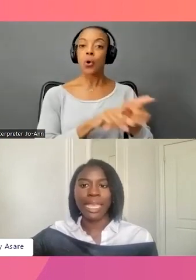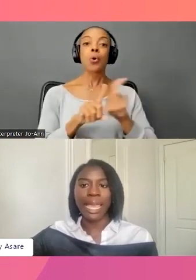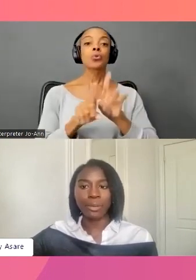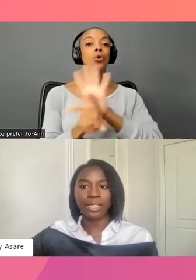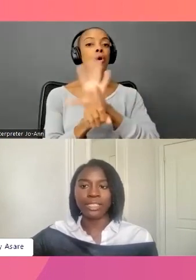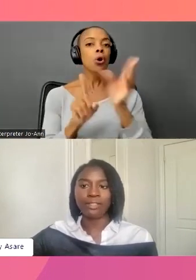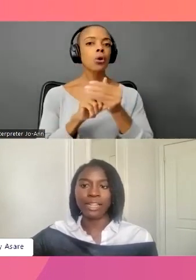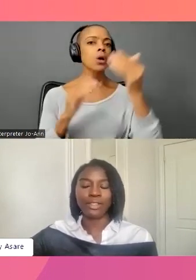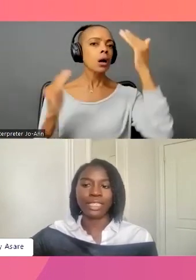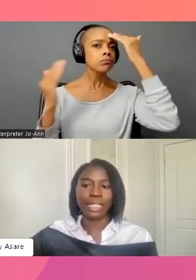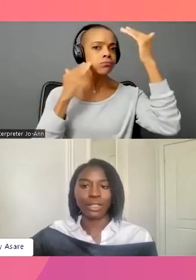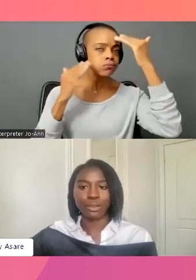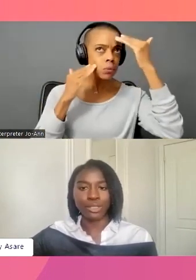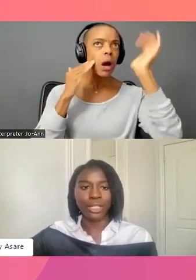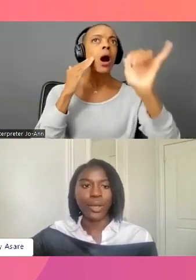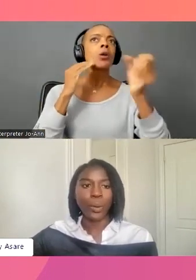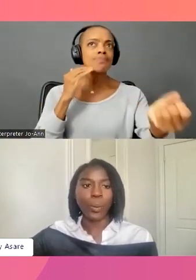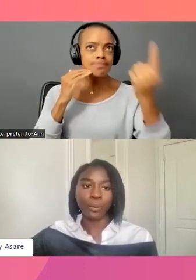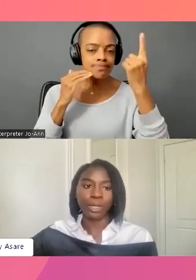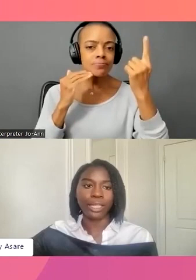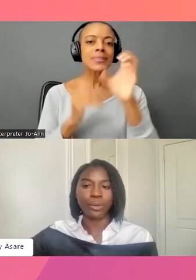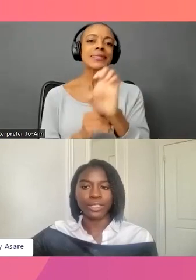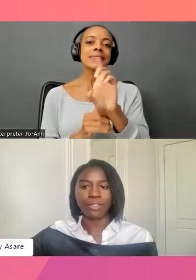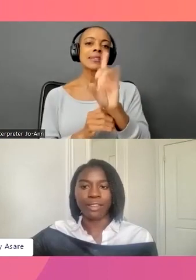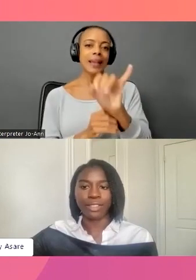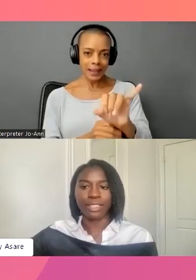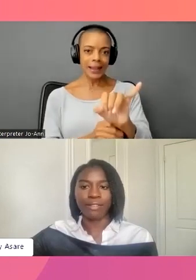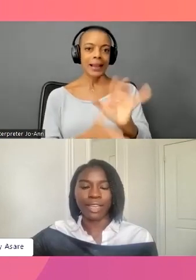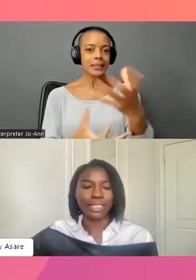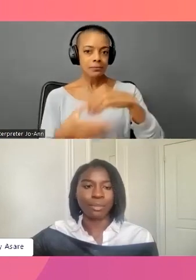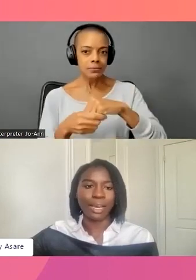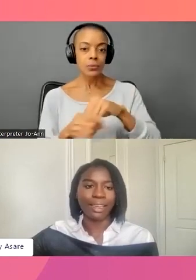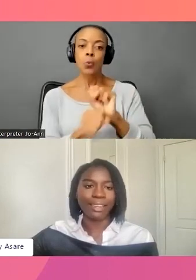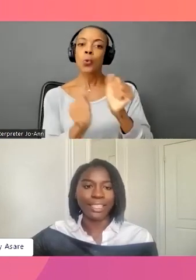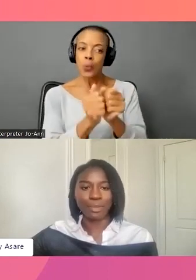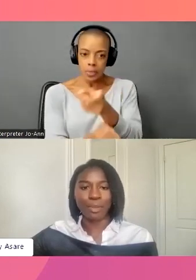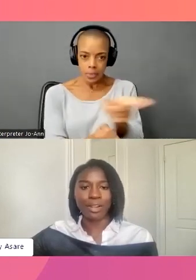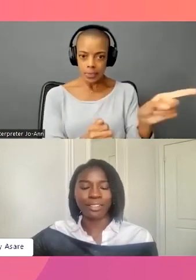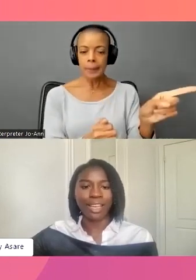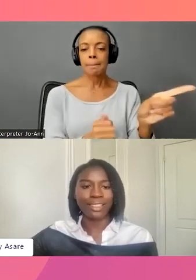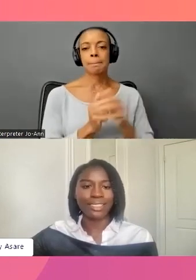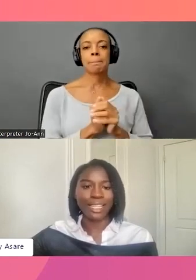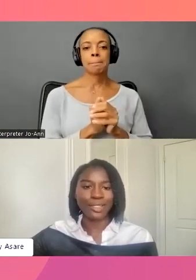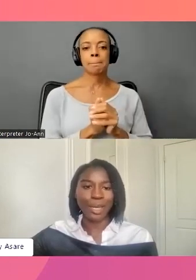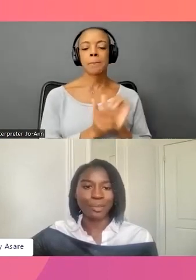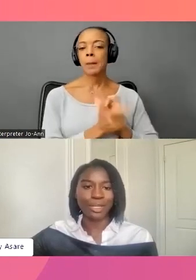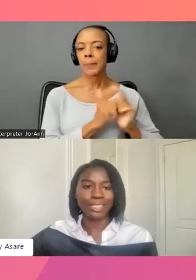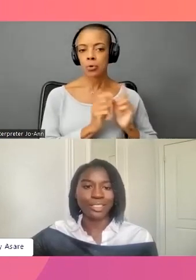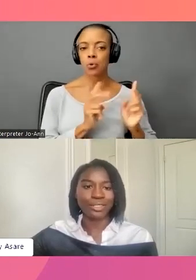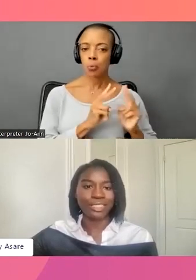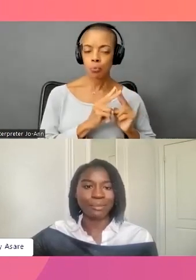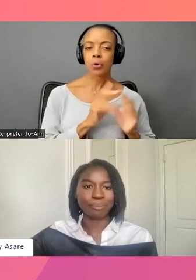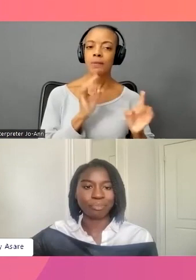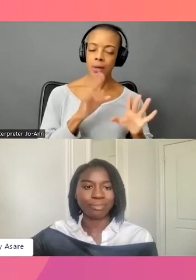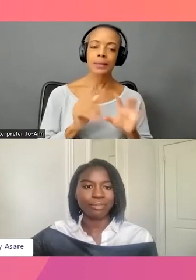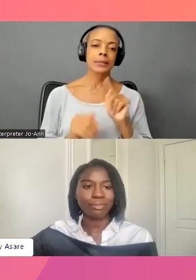l'AVC, ainsi que une amélioration de la compétence culturelle et la sensibilisation à la diversité et à l'inclusion lorsqu'on travaille avec des